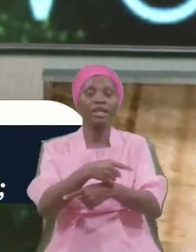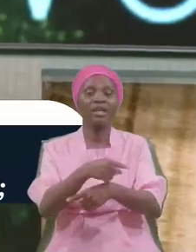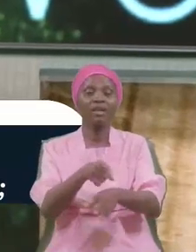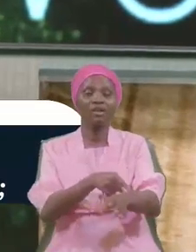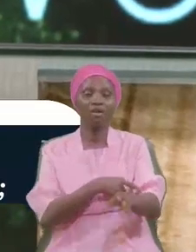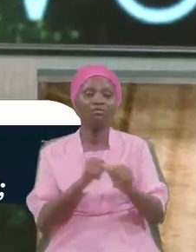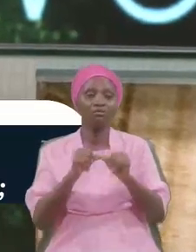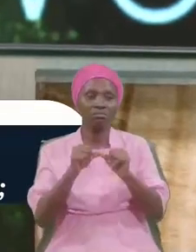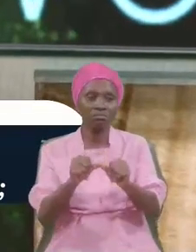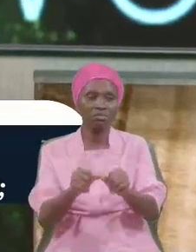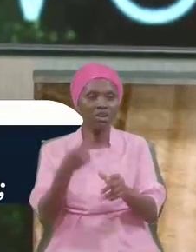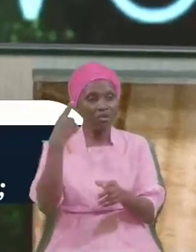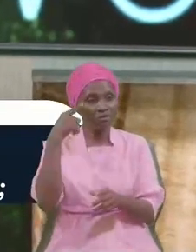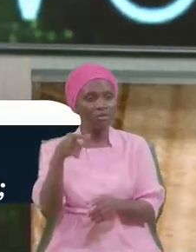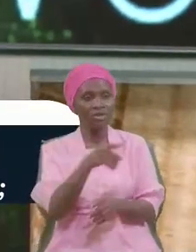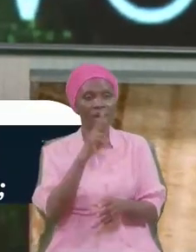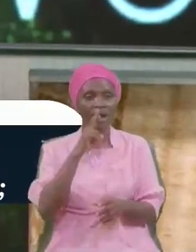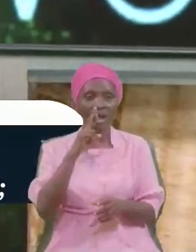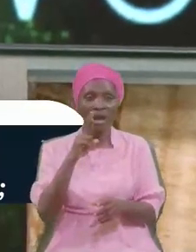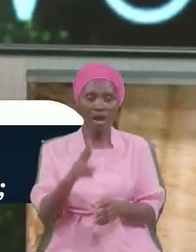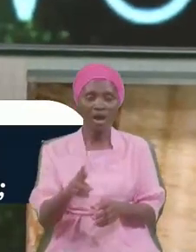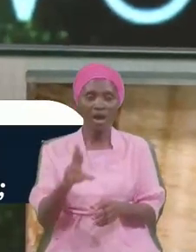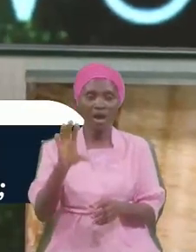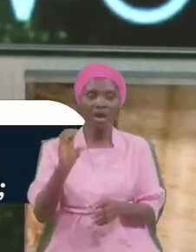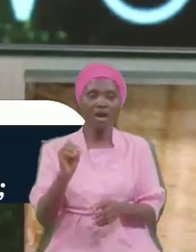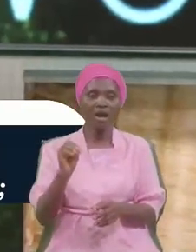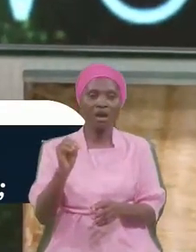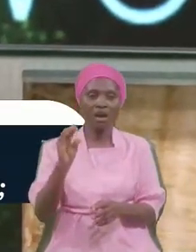honteux et confus.